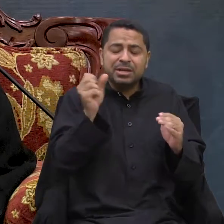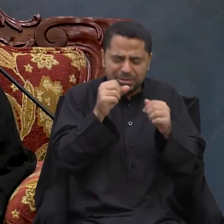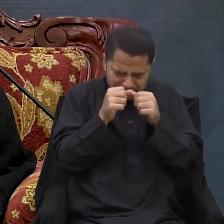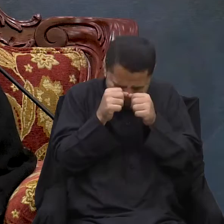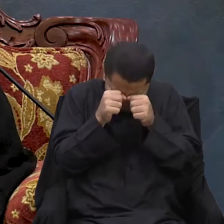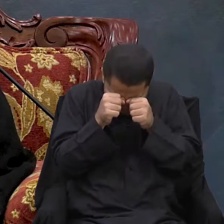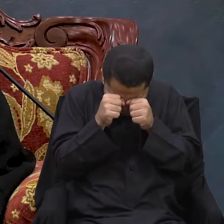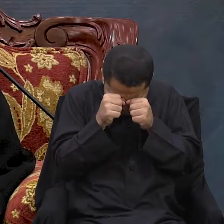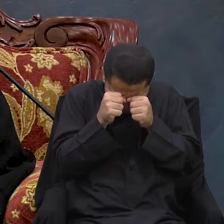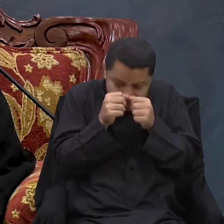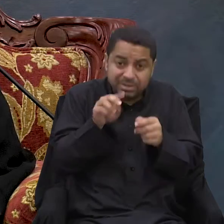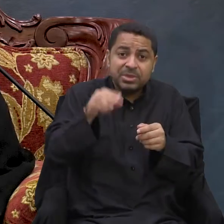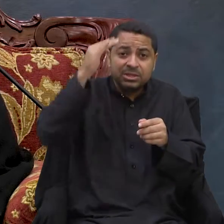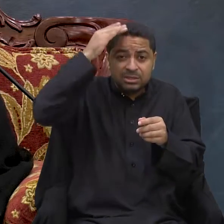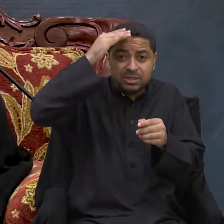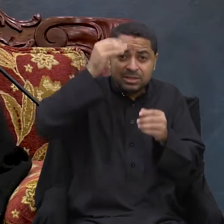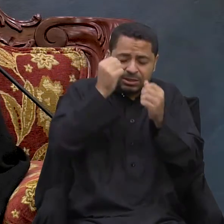بين ركبتيها